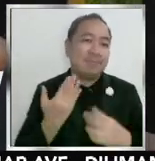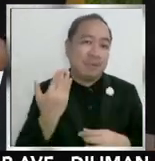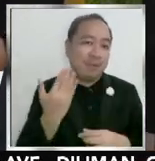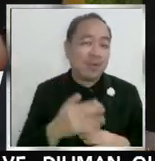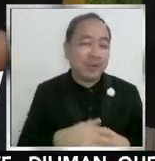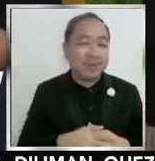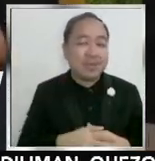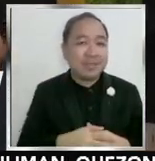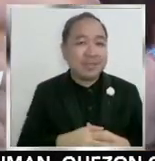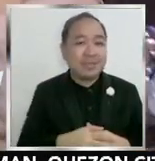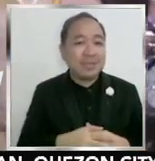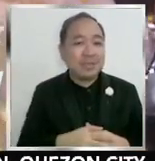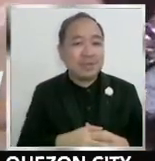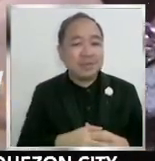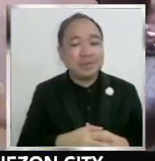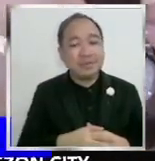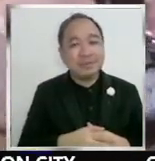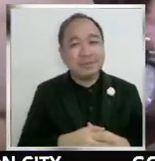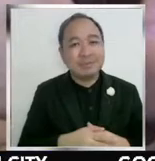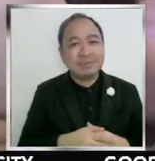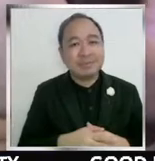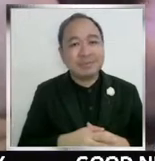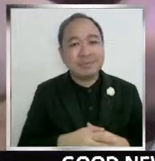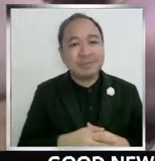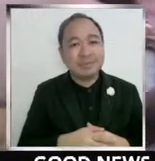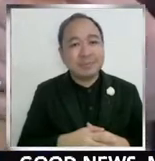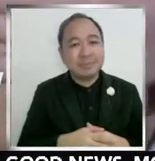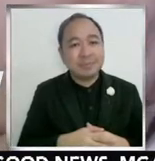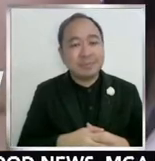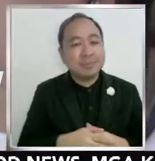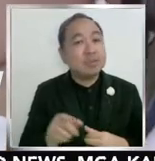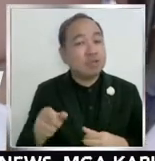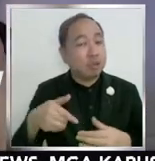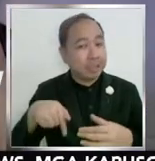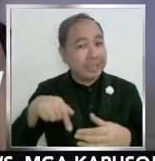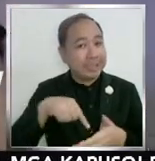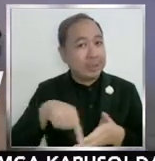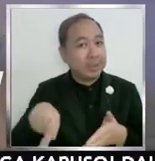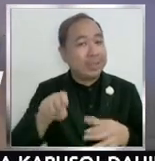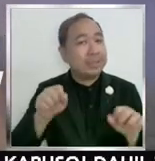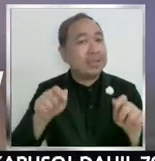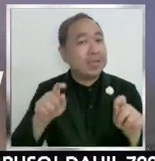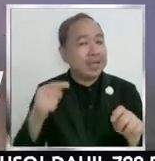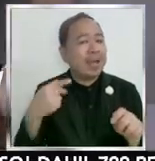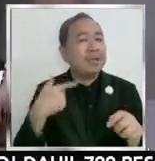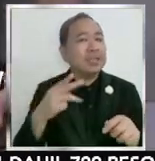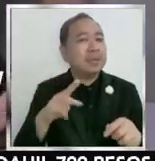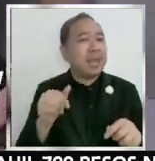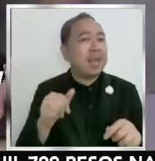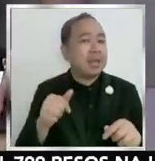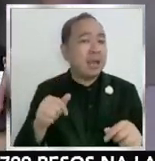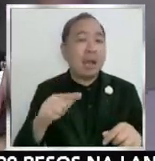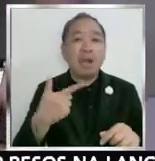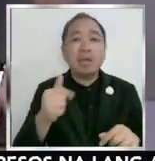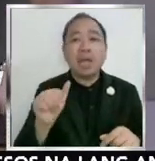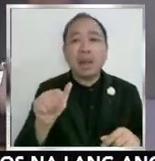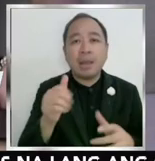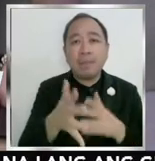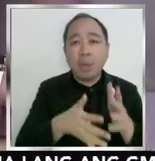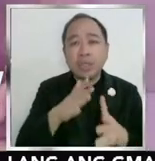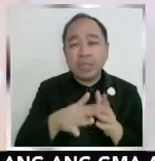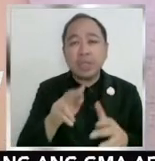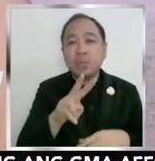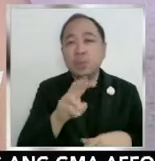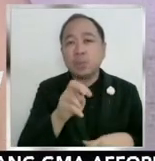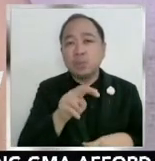nga, dahil sa Sabado na ang inaabangang GMA Gala 2023, all set na ba ang look